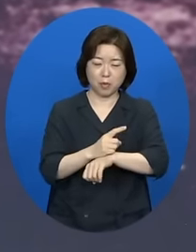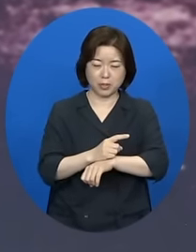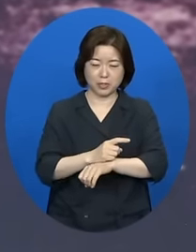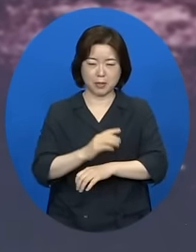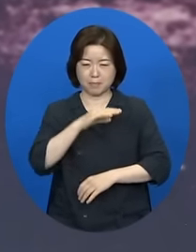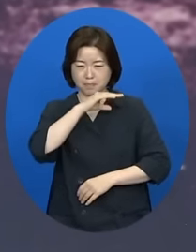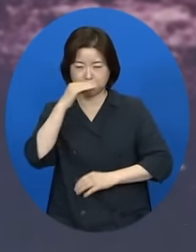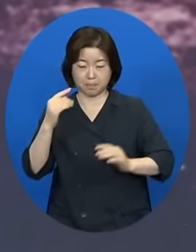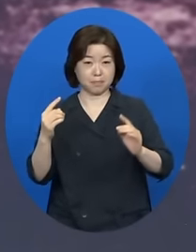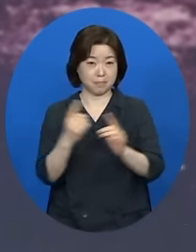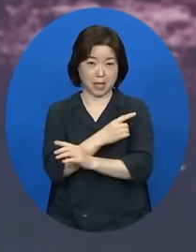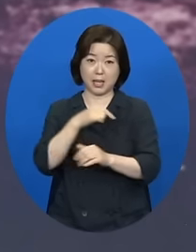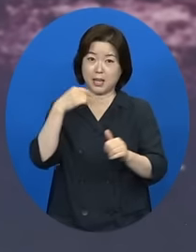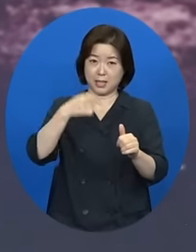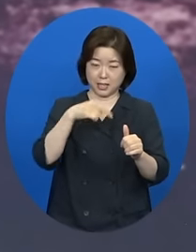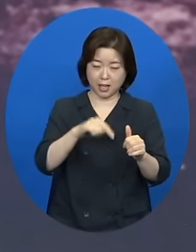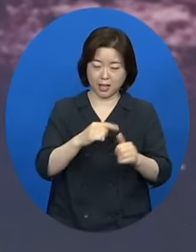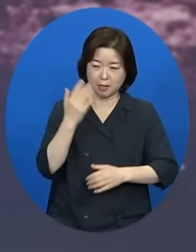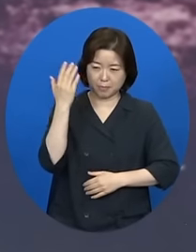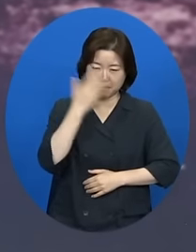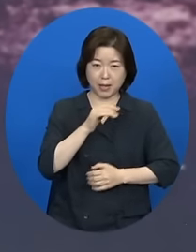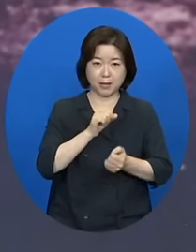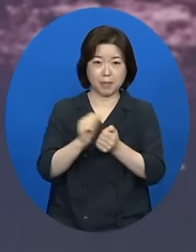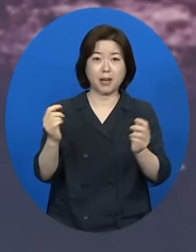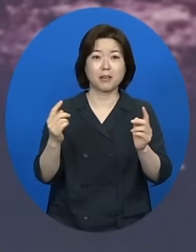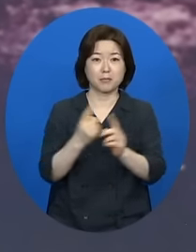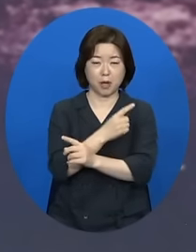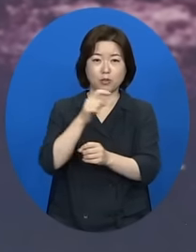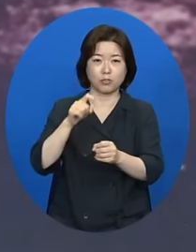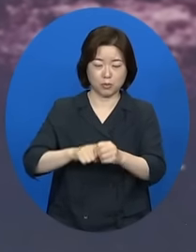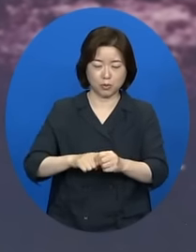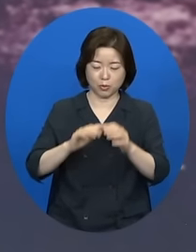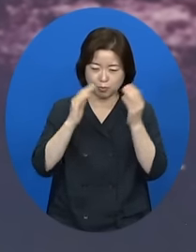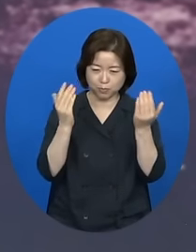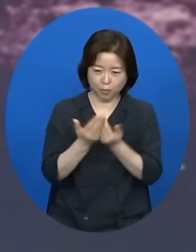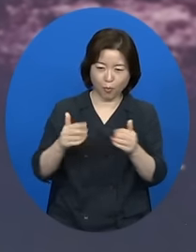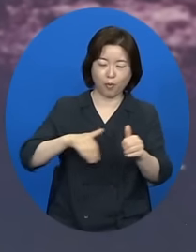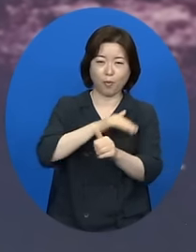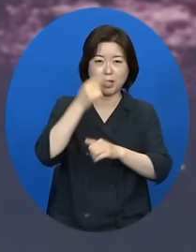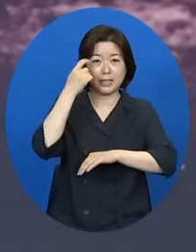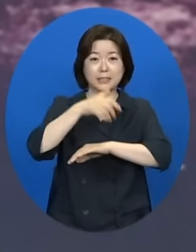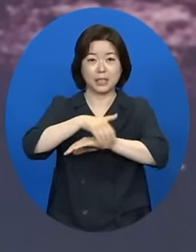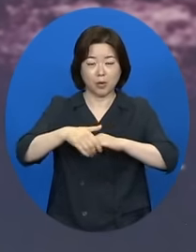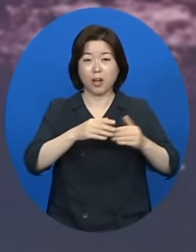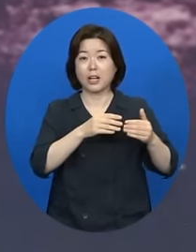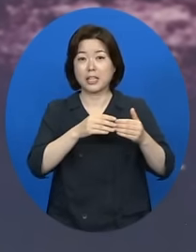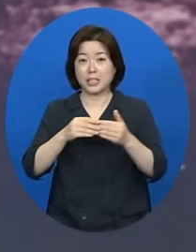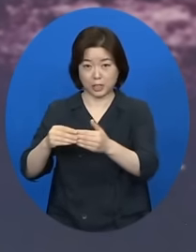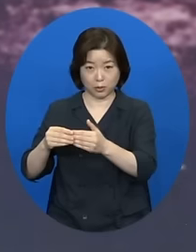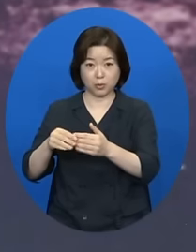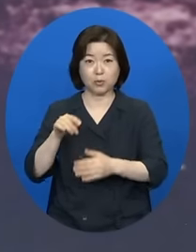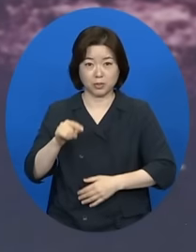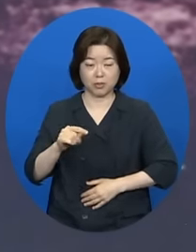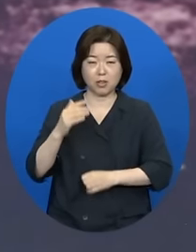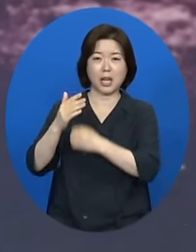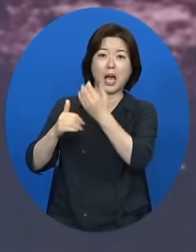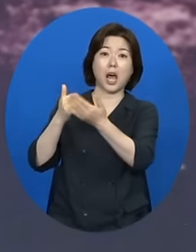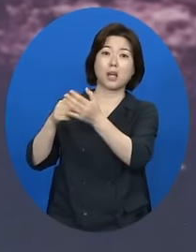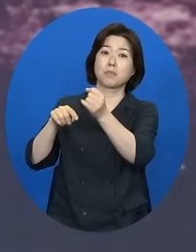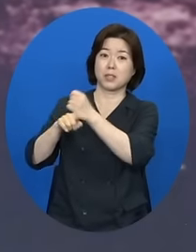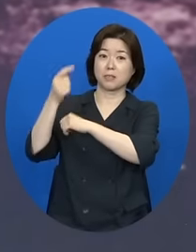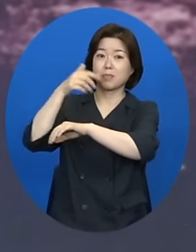다루시고자 정결케 하시고자 이 모든 상황을 계획하시고 인도하신 것은 바로 하나님의